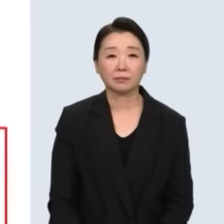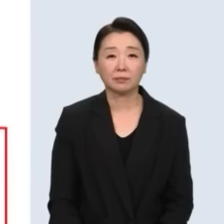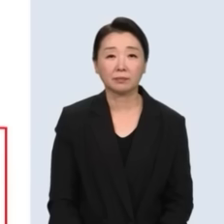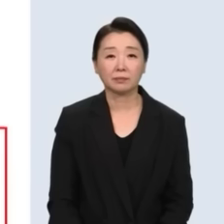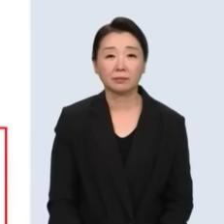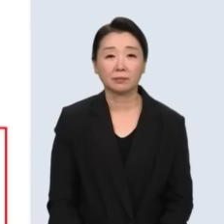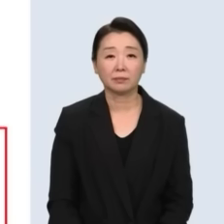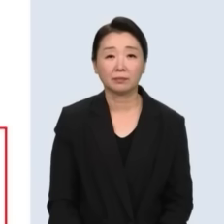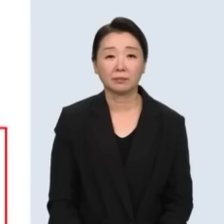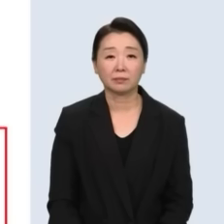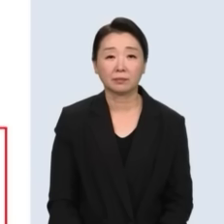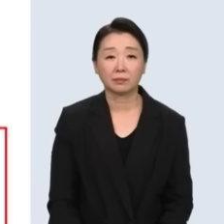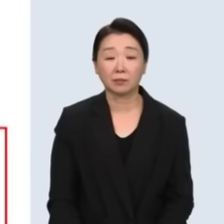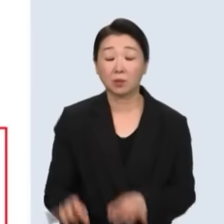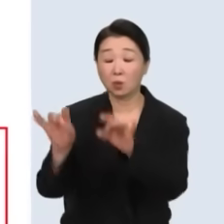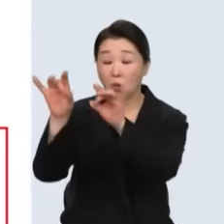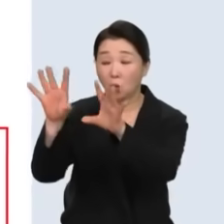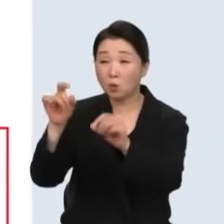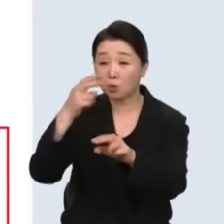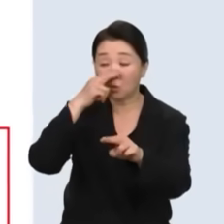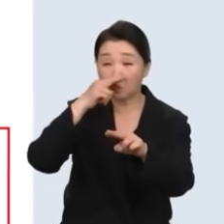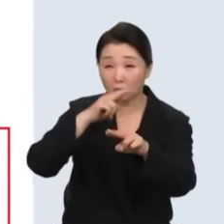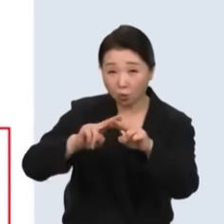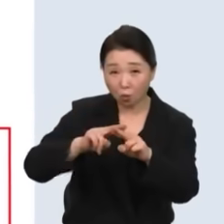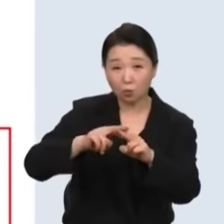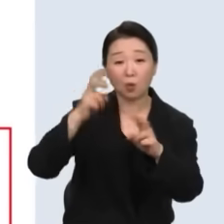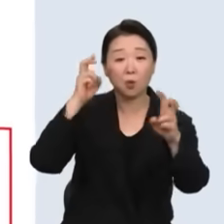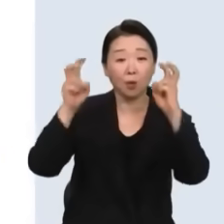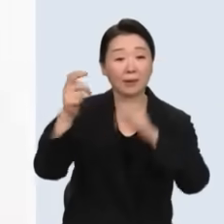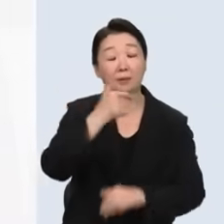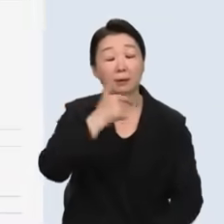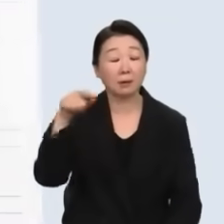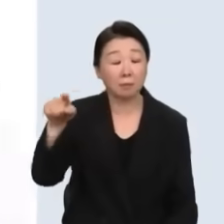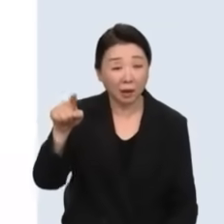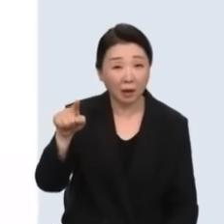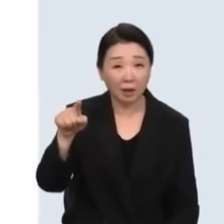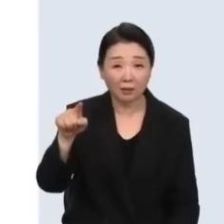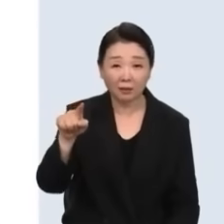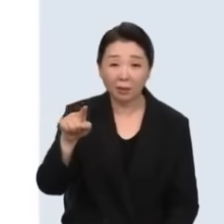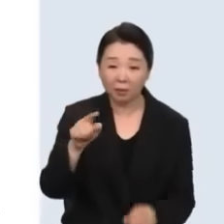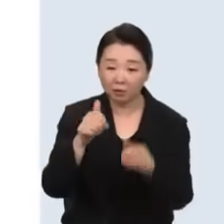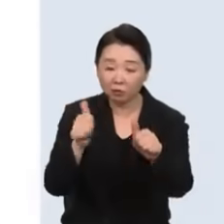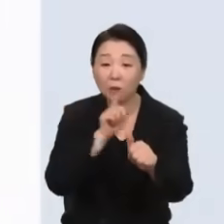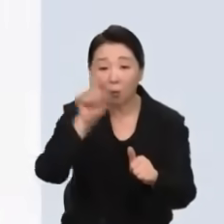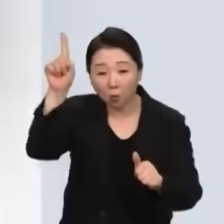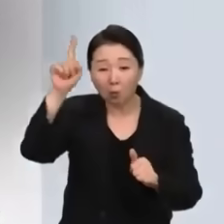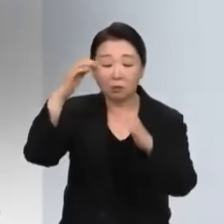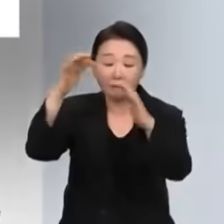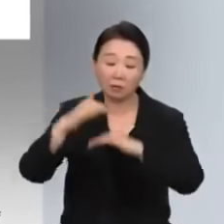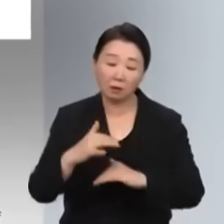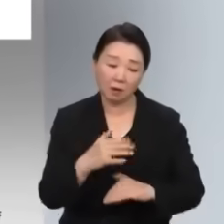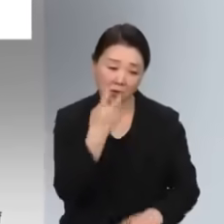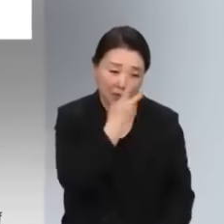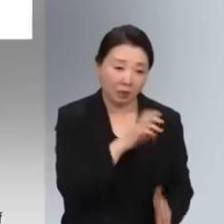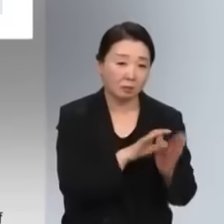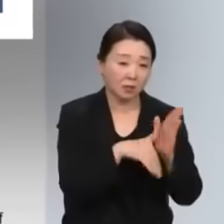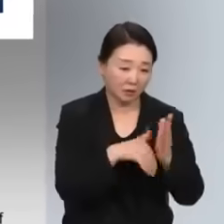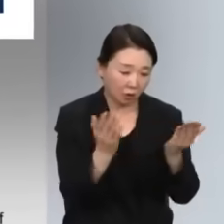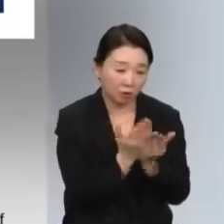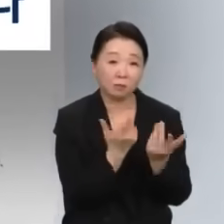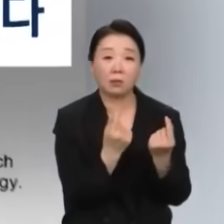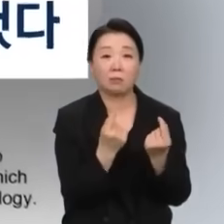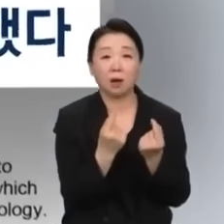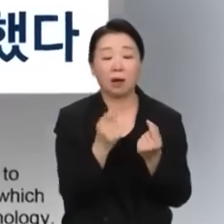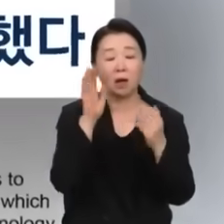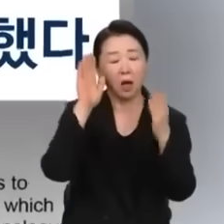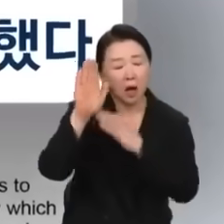기자입니다 호주 최대 석유개발 회사인 우드 사이드의 지난해 반기 보고서입니다 포트 오를 최적화하면서 더